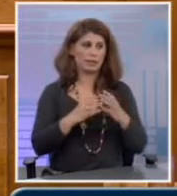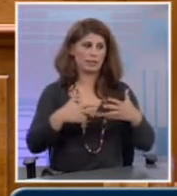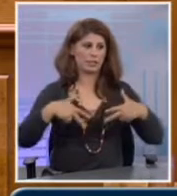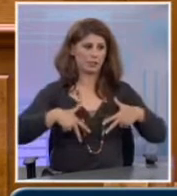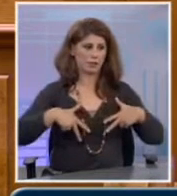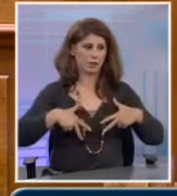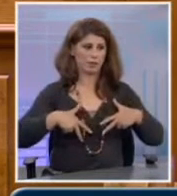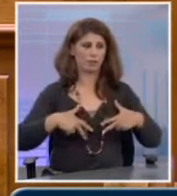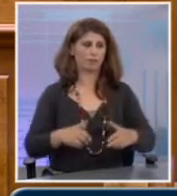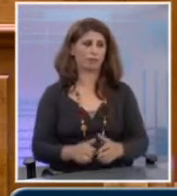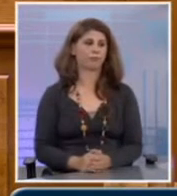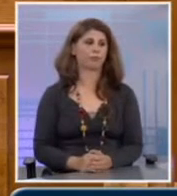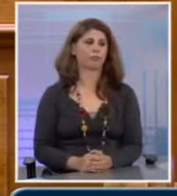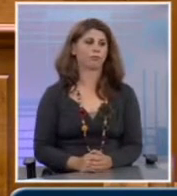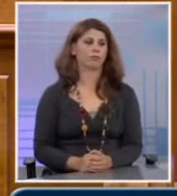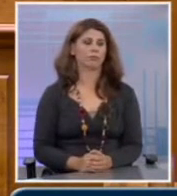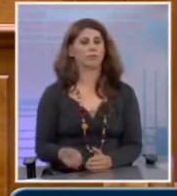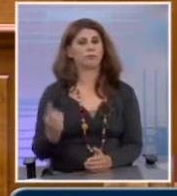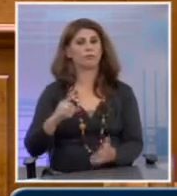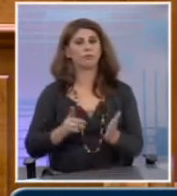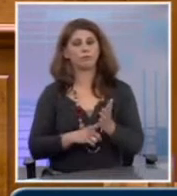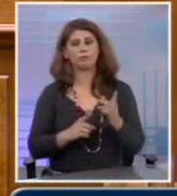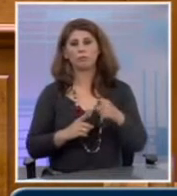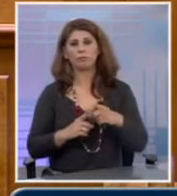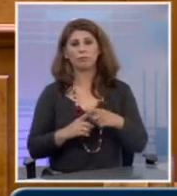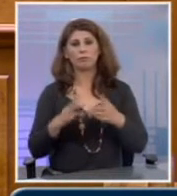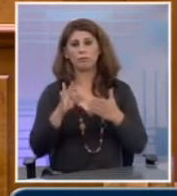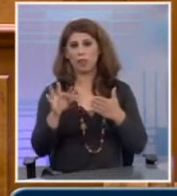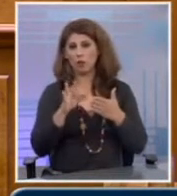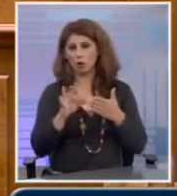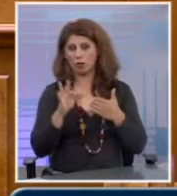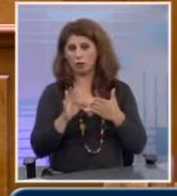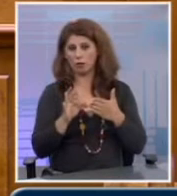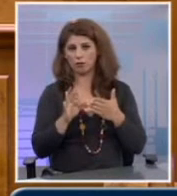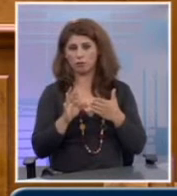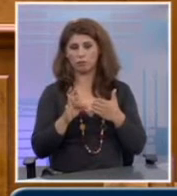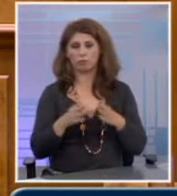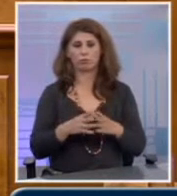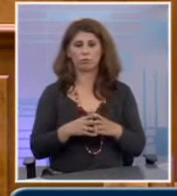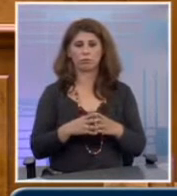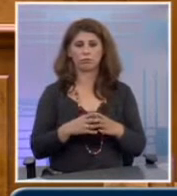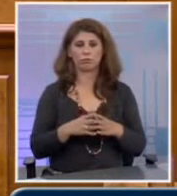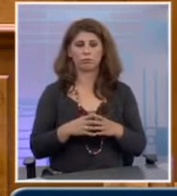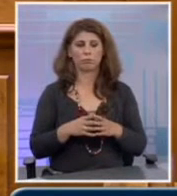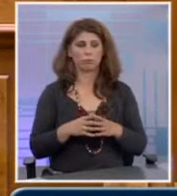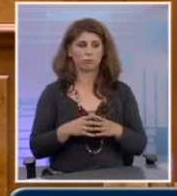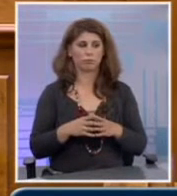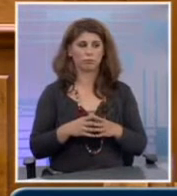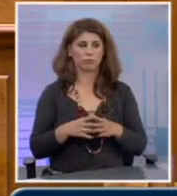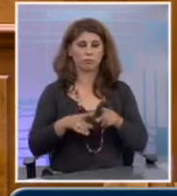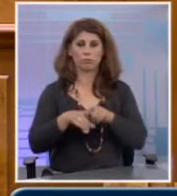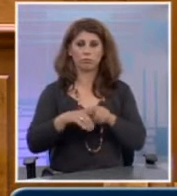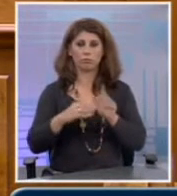Κυβέρνησης και μία νομοτεχνική διόρθωση που αφορά στο